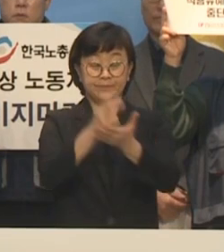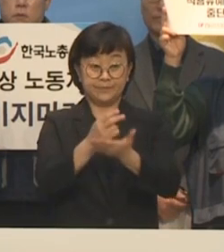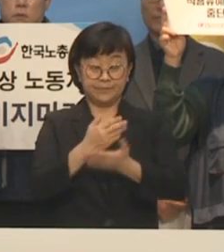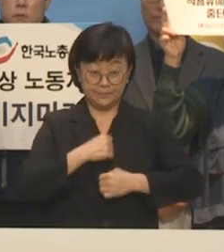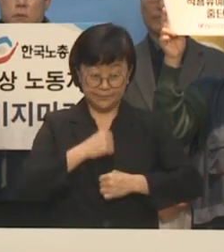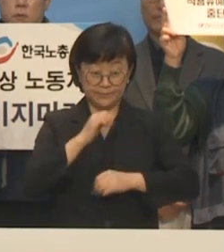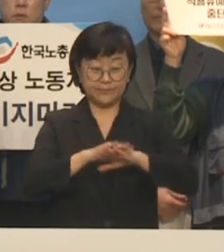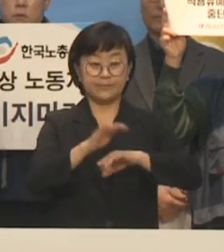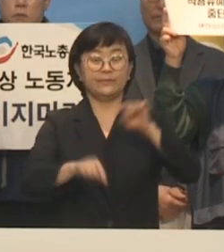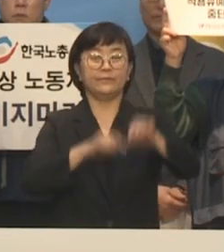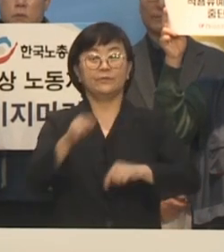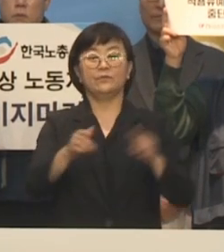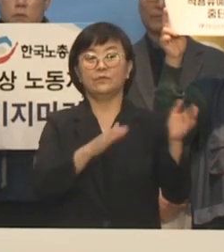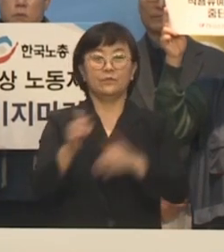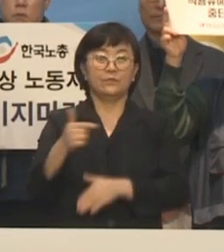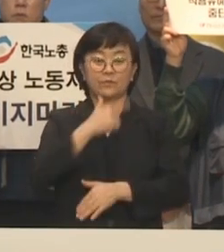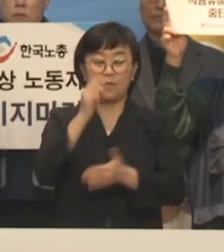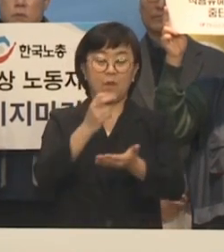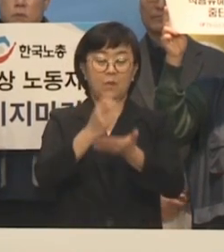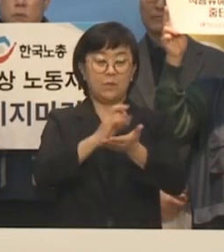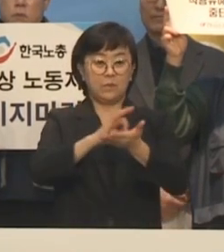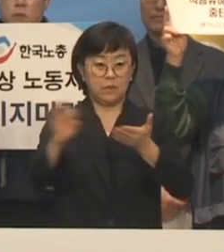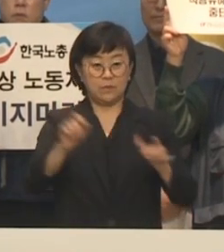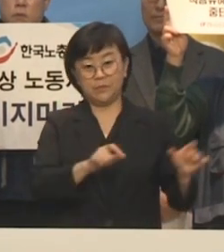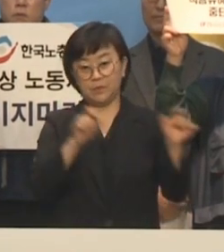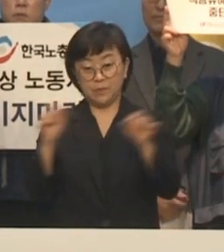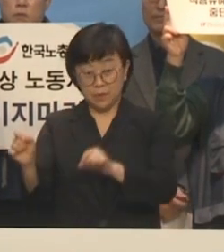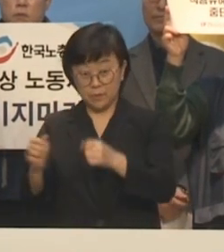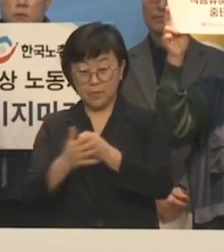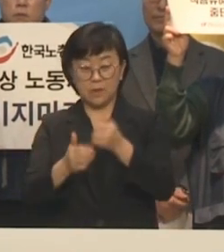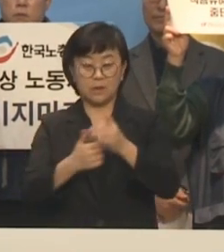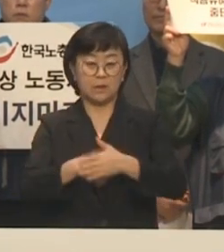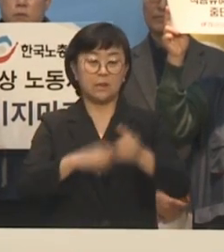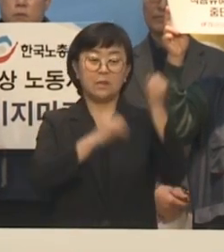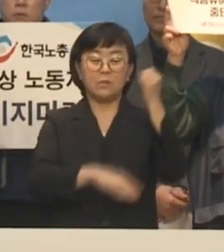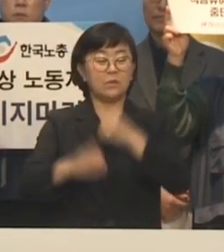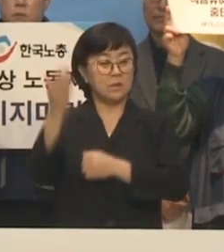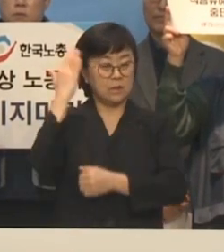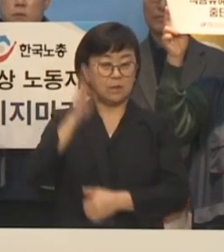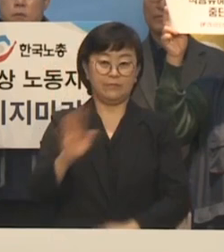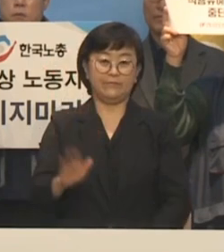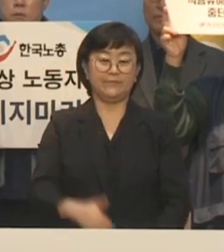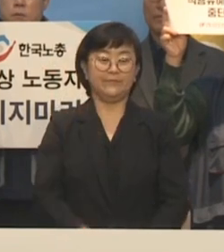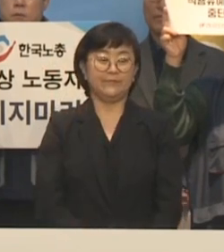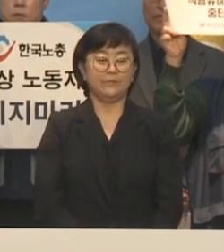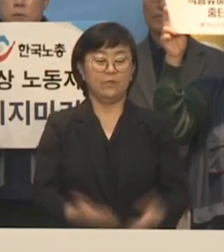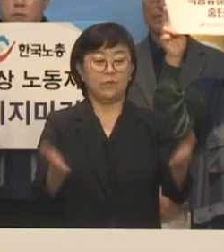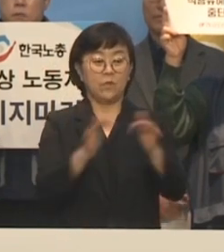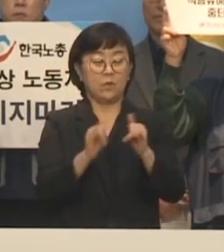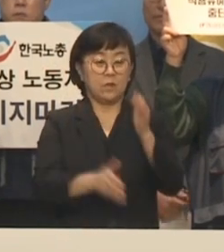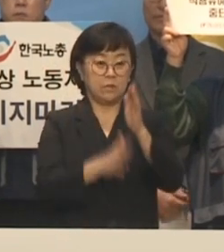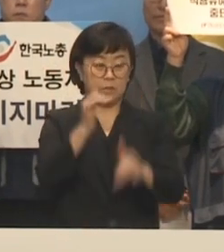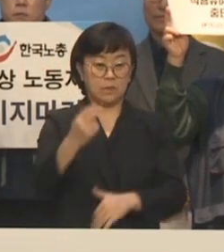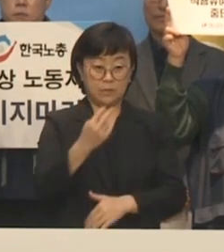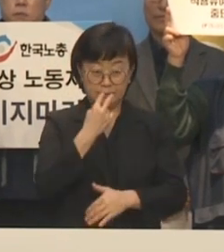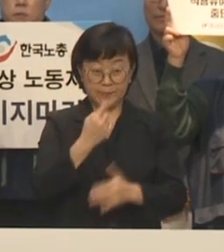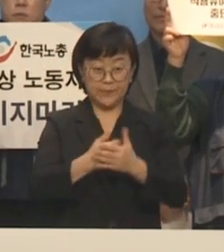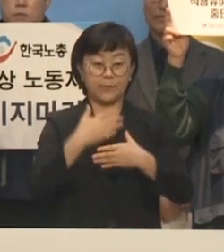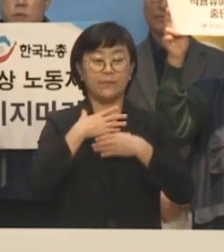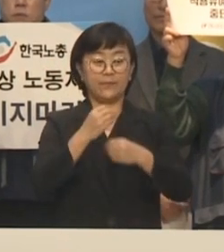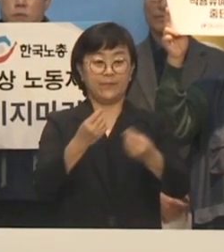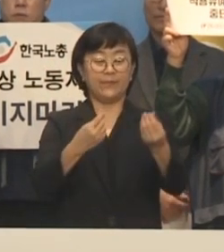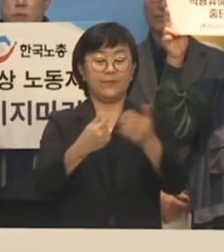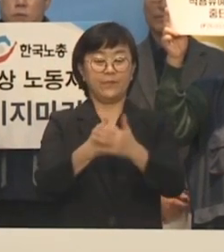지킬 준비가 부족해서 법의 적용을 미룬다는 것은 상식적이지 않습니다. 노동자 시민의 생명과